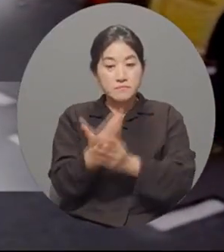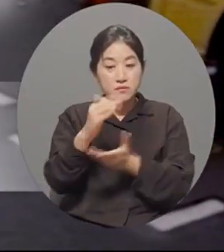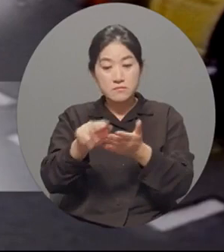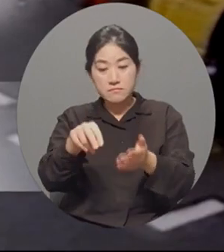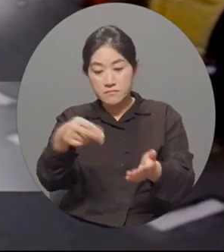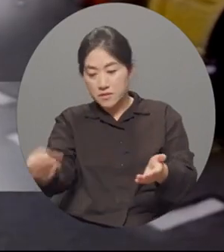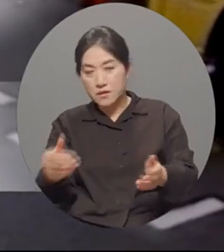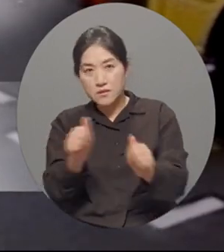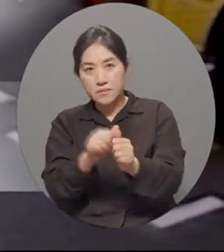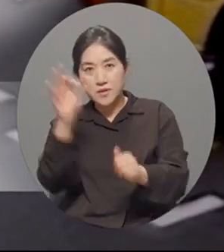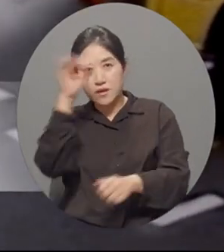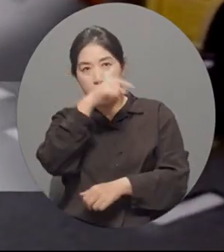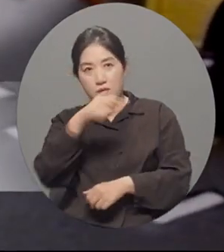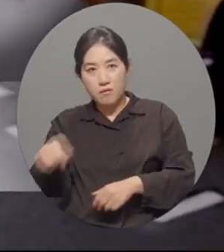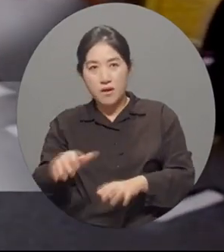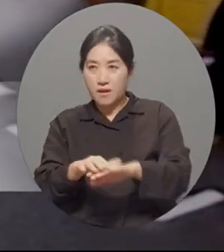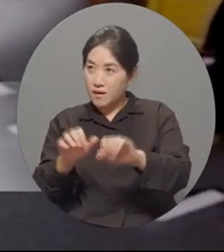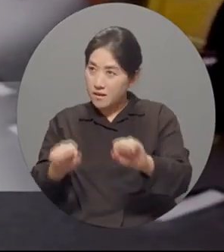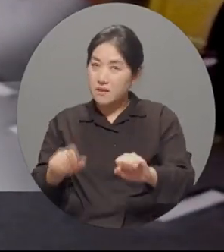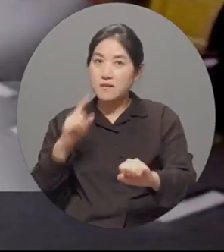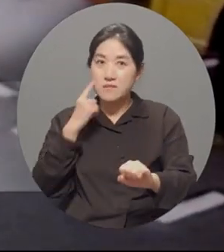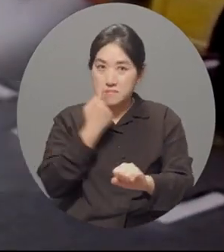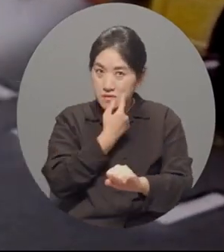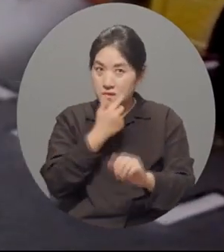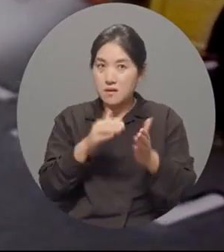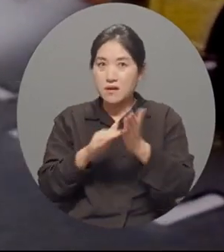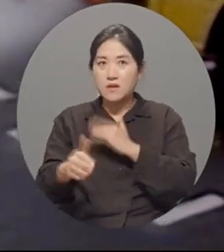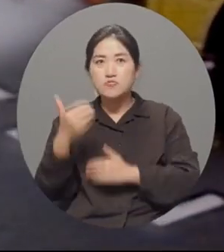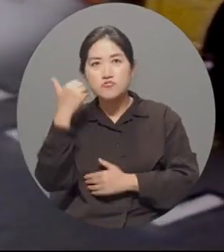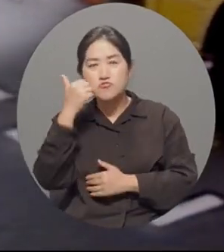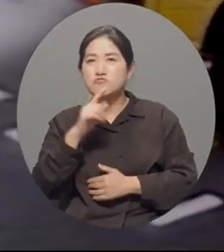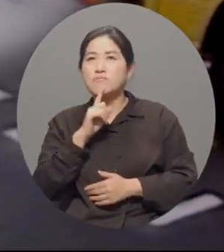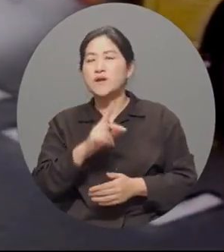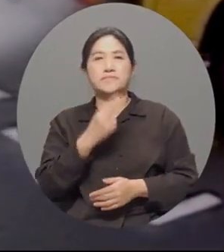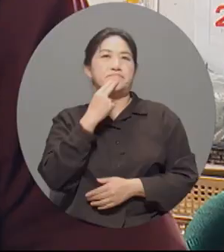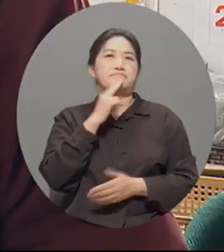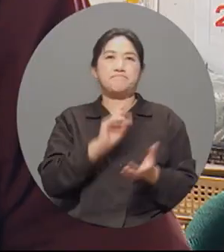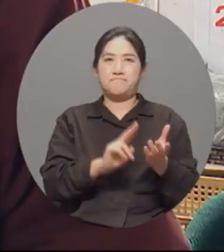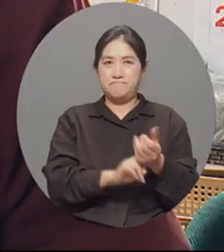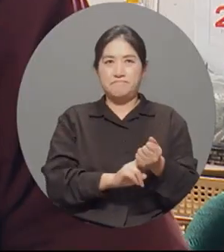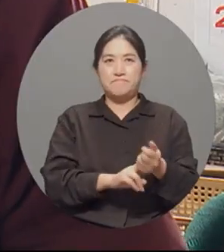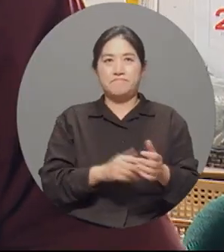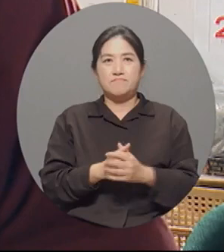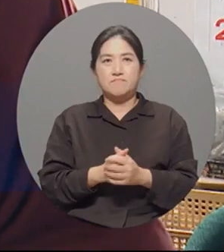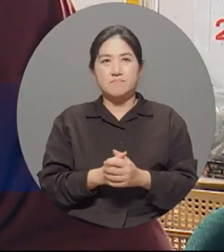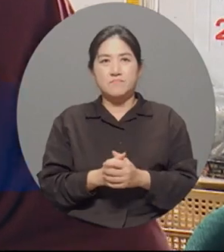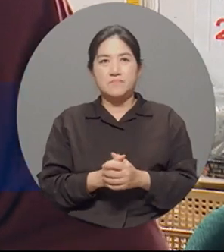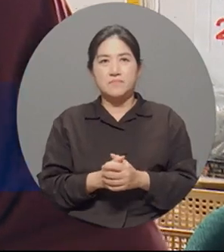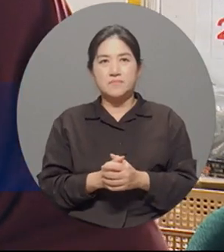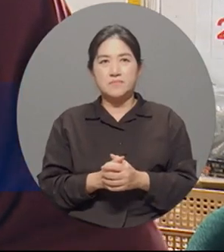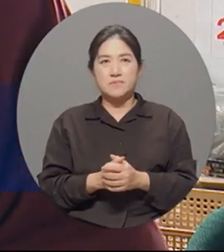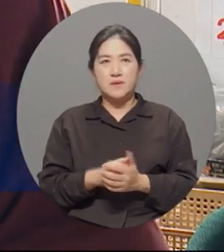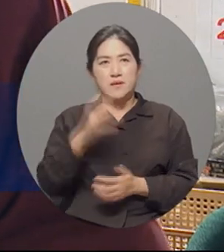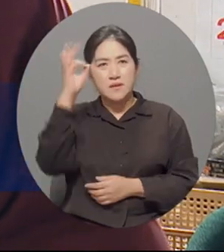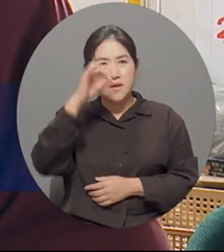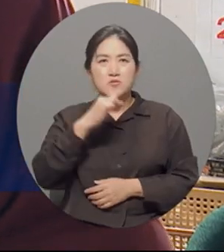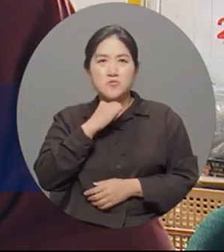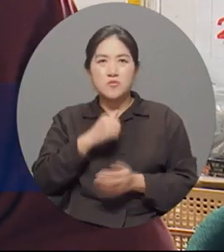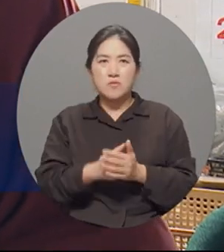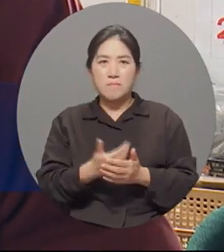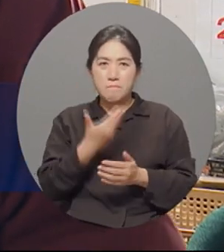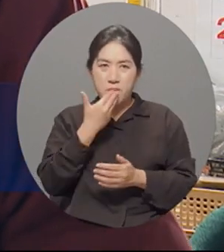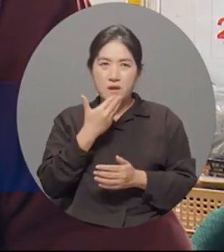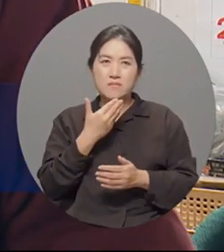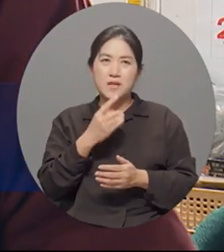남성을 찾아와 안부를 확인했지만 신분을 밝히지는 않았습니다 좀 찾고 싶고